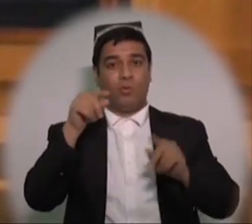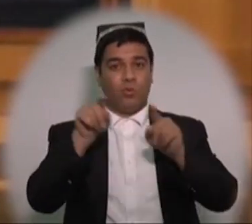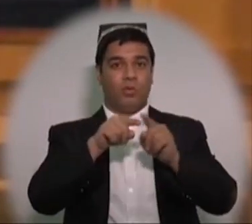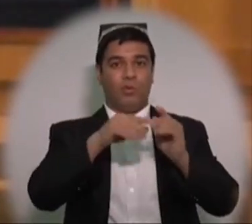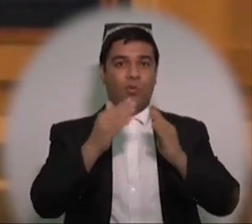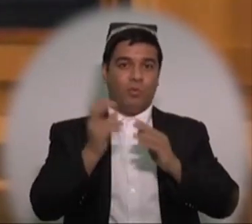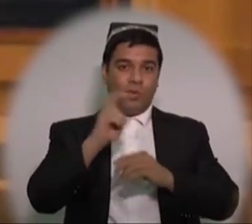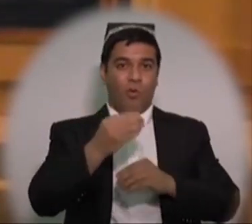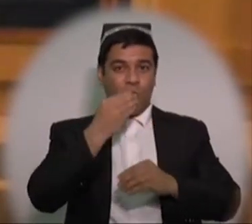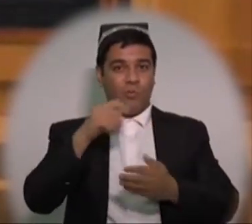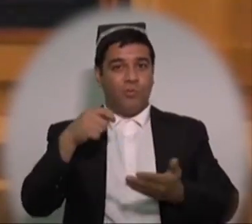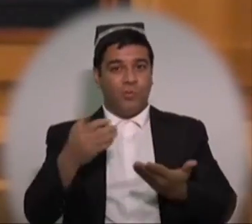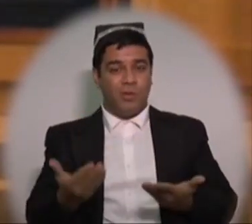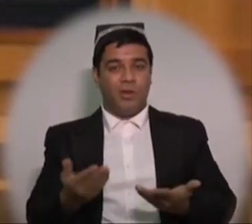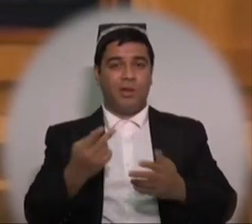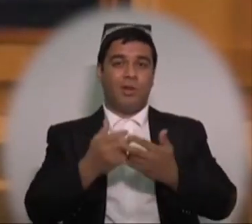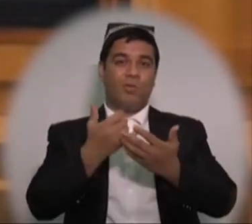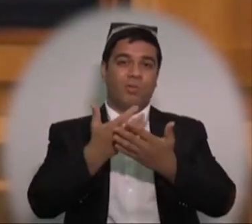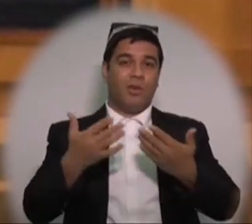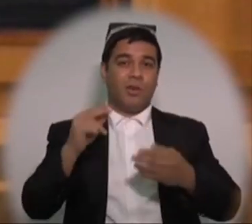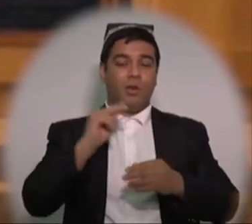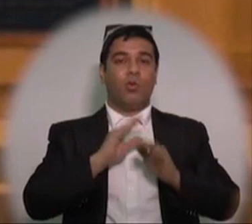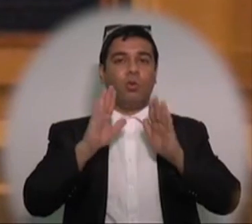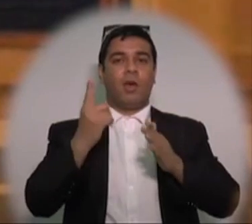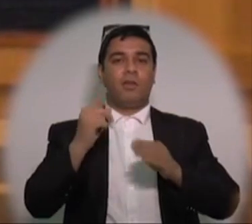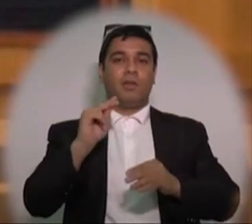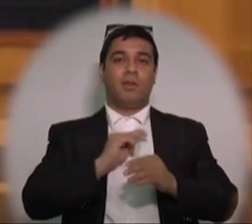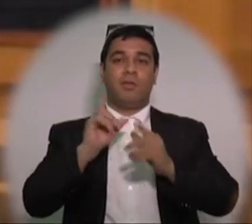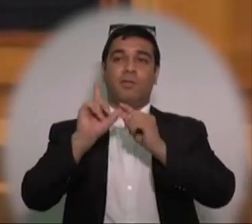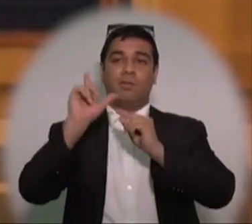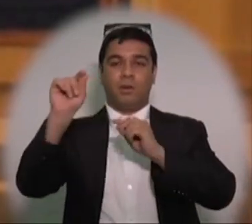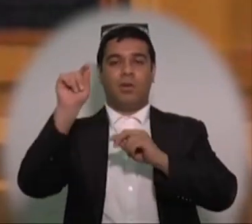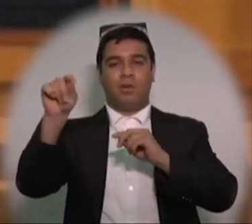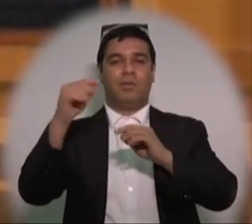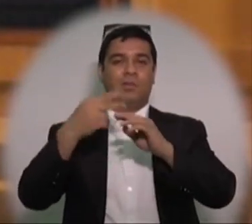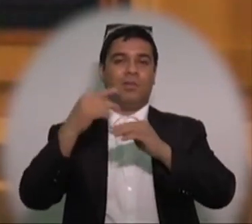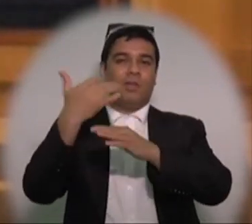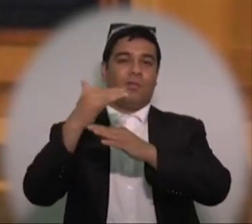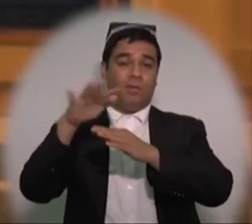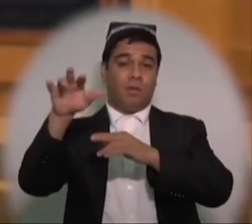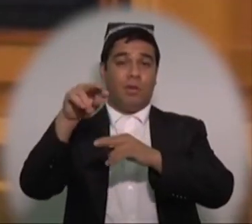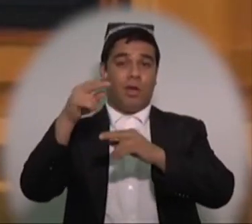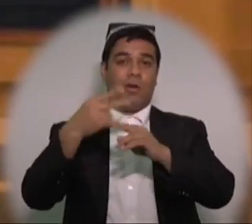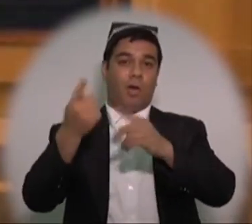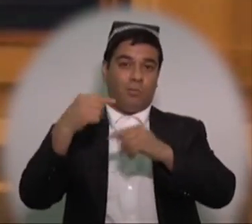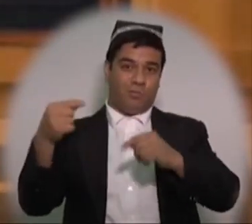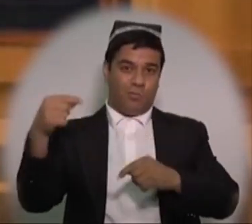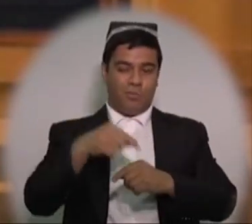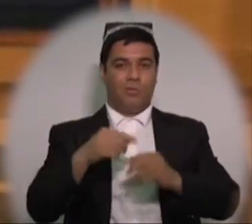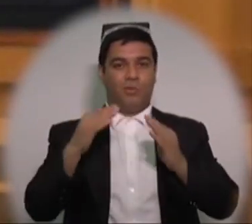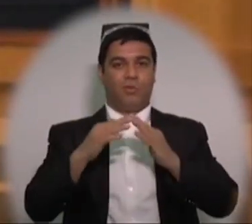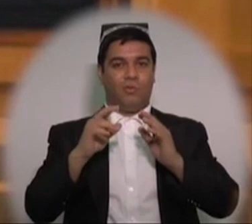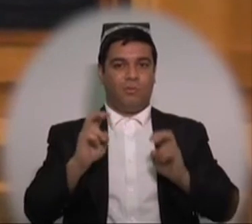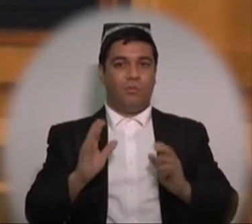shu yerda bo'ladi. Yana boshqa ishlari, faqat ishga borib kelgan vaqtigina maskandan tashqarida bo'ladi. Yana ba'zi